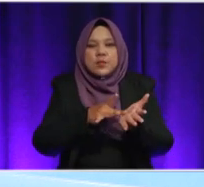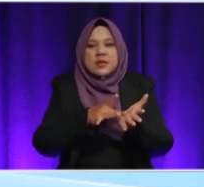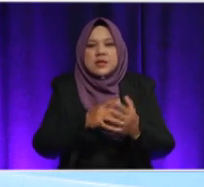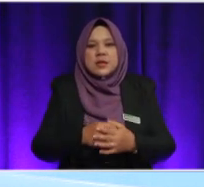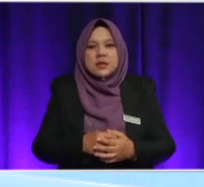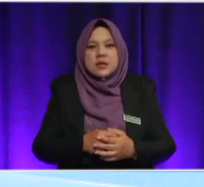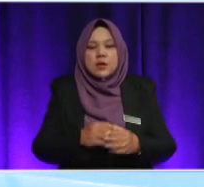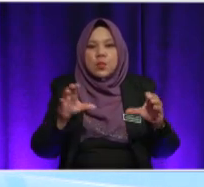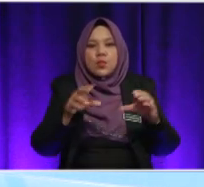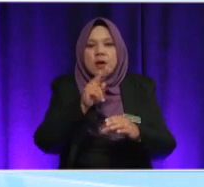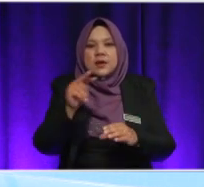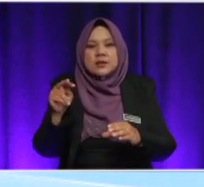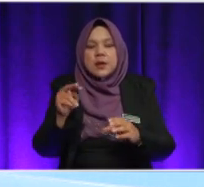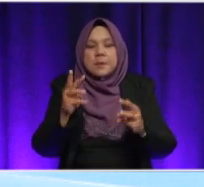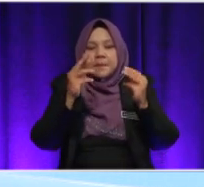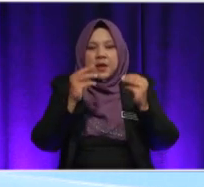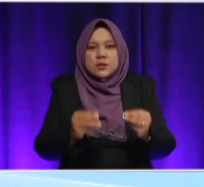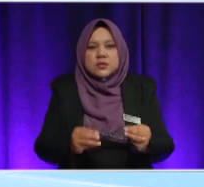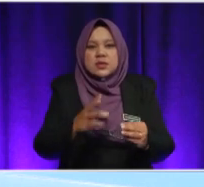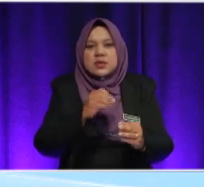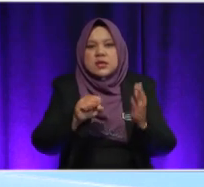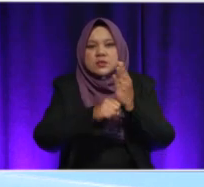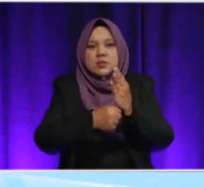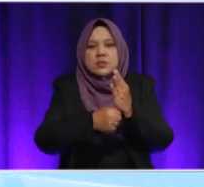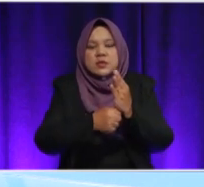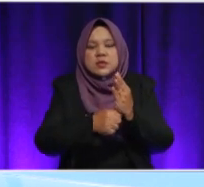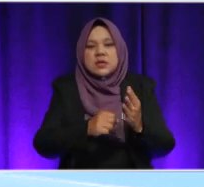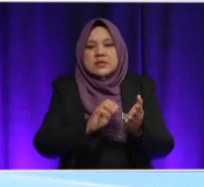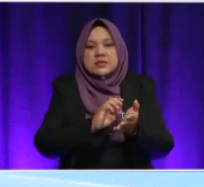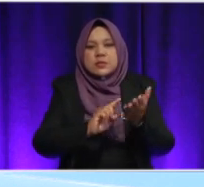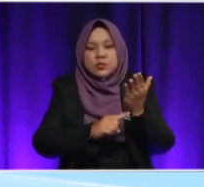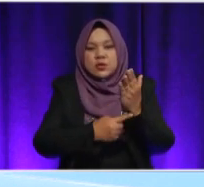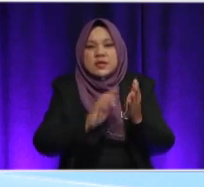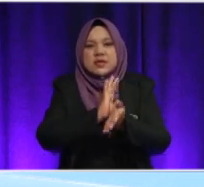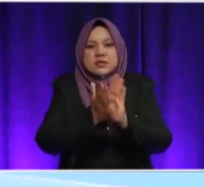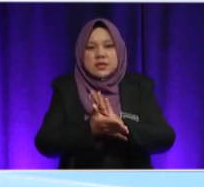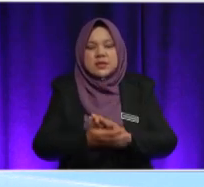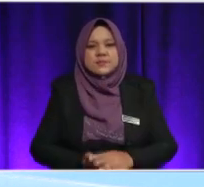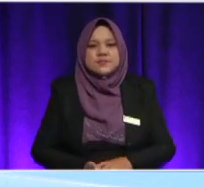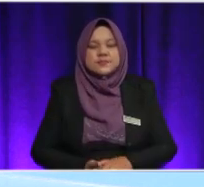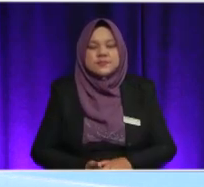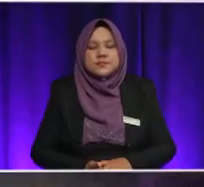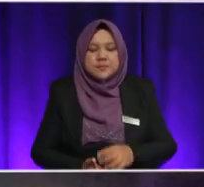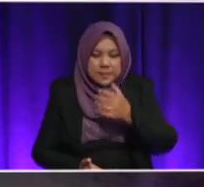buatan manusia dan sumber semula jadi kita tanya